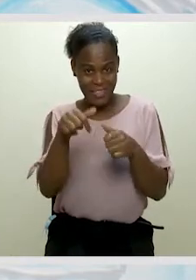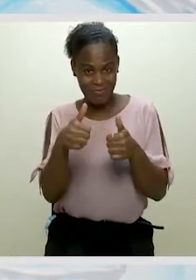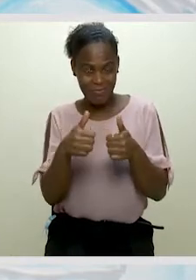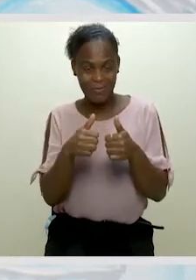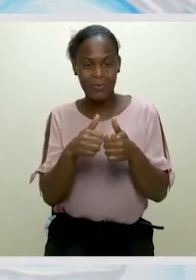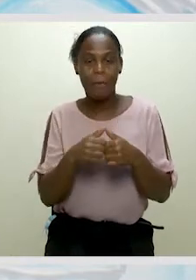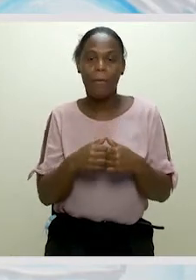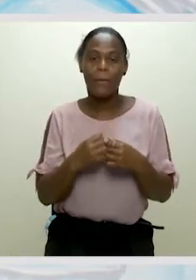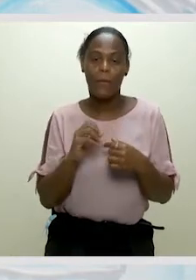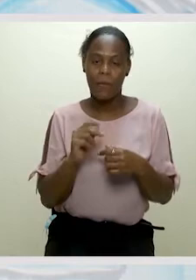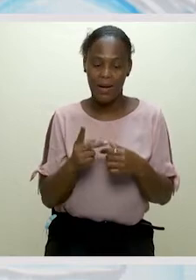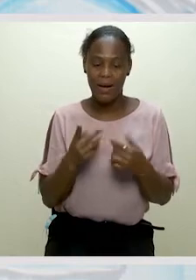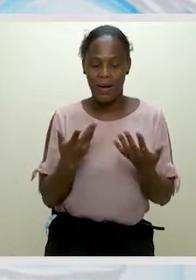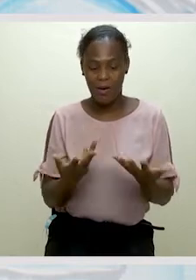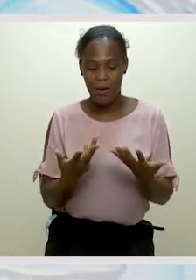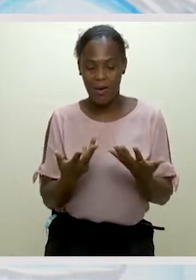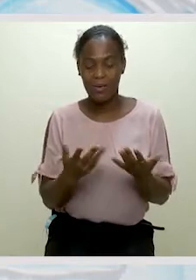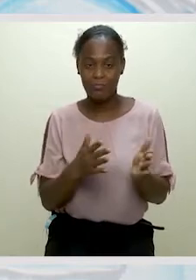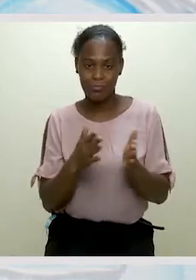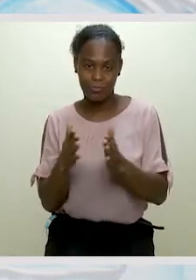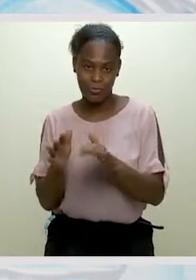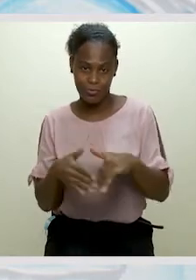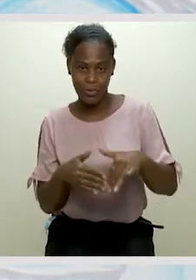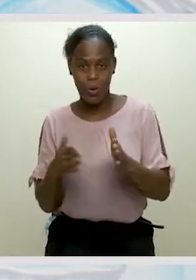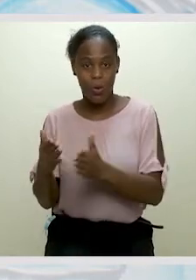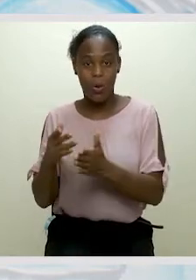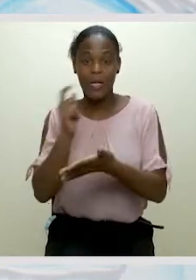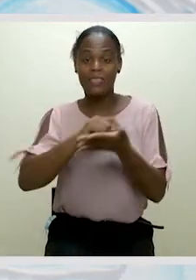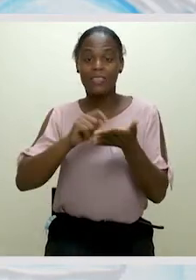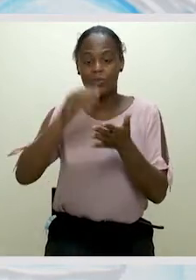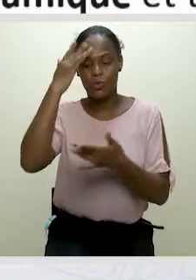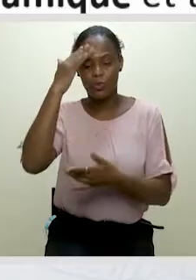D'accord! Alors, on passe à l'exercice numéro 2.